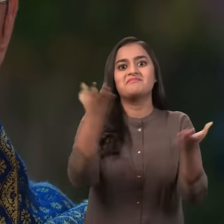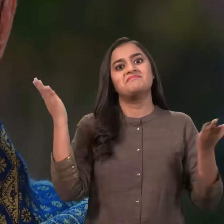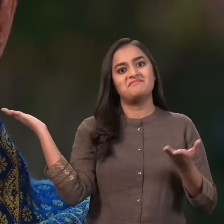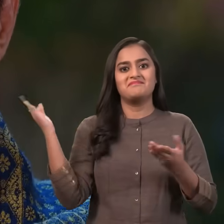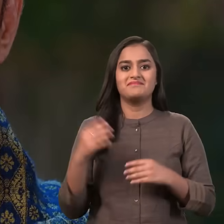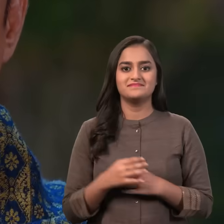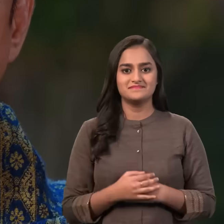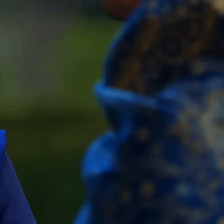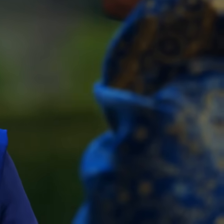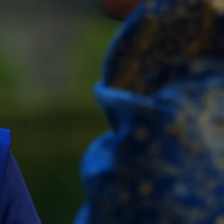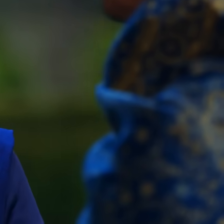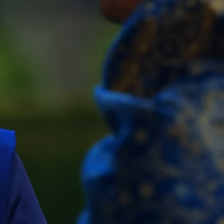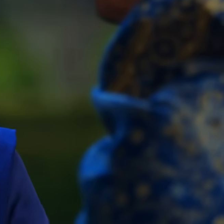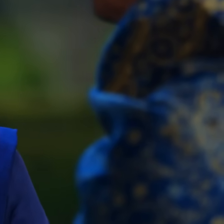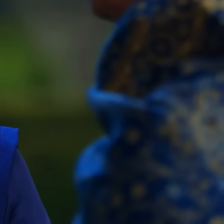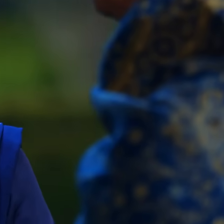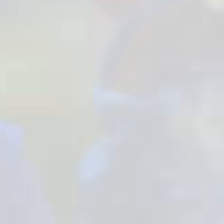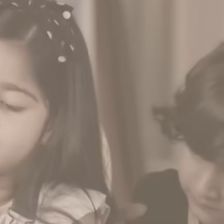इसमें।